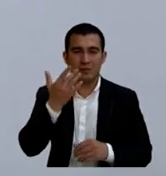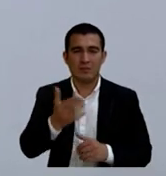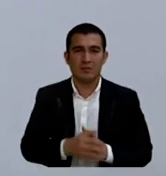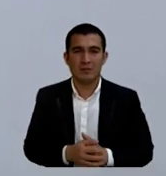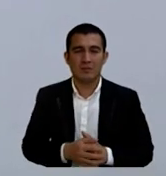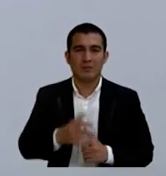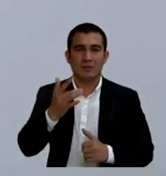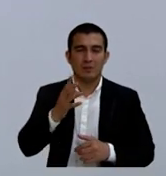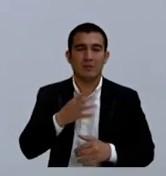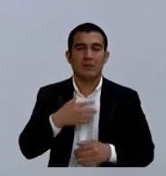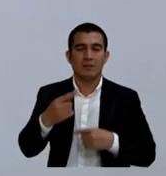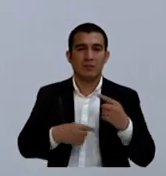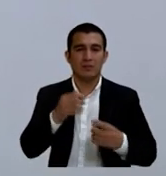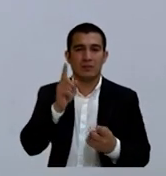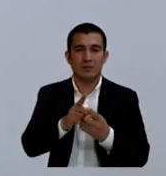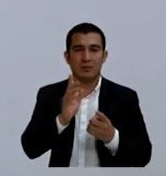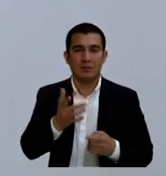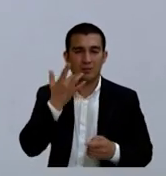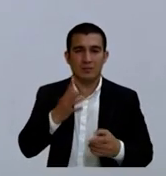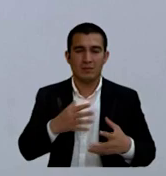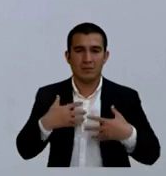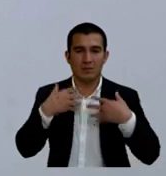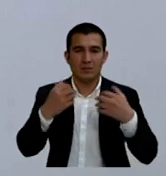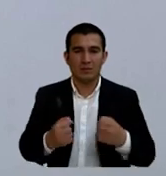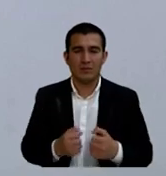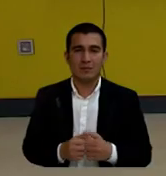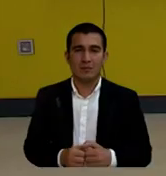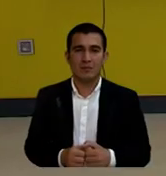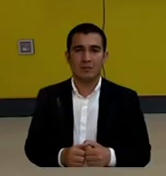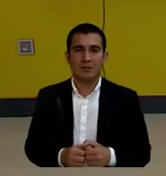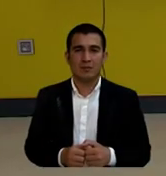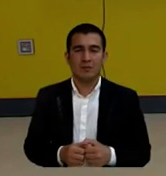darsni yakunlaymiz. Sog' bo'ling, salomat bo'ling.